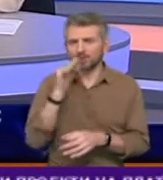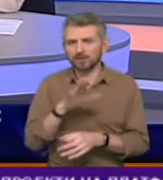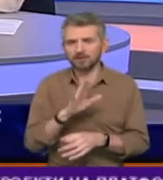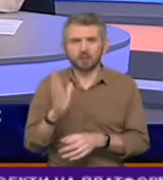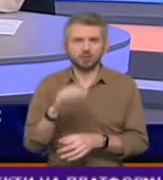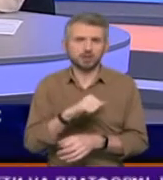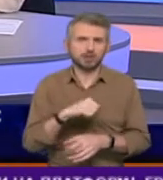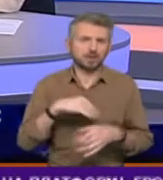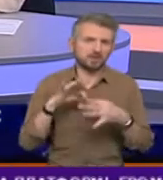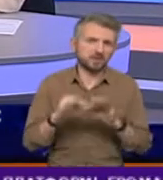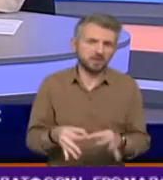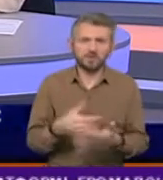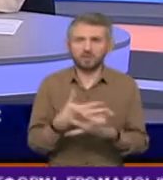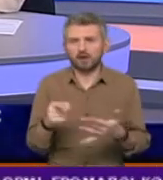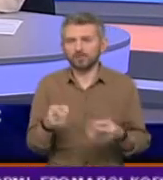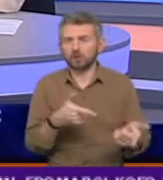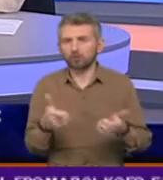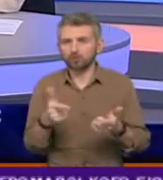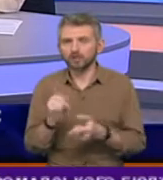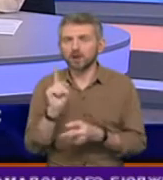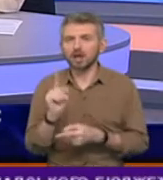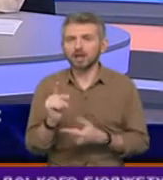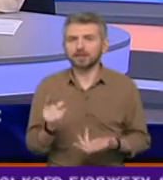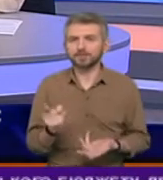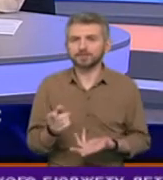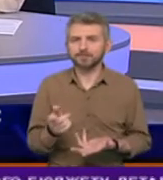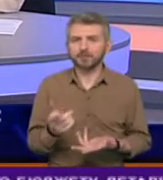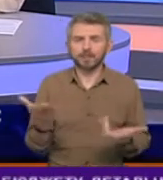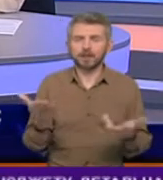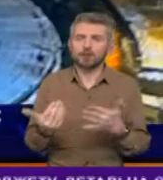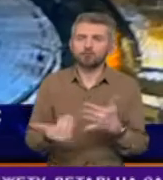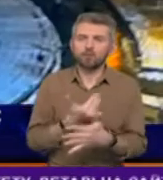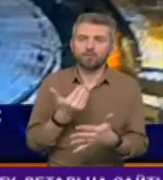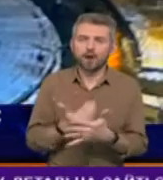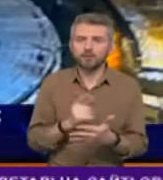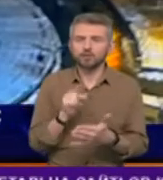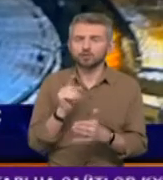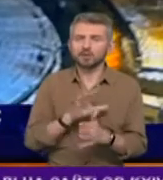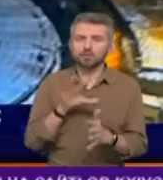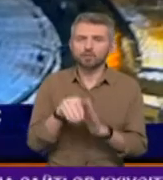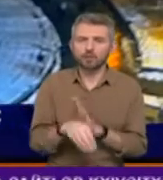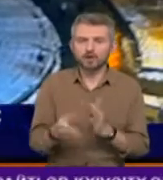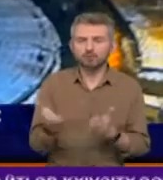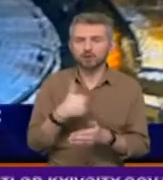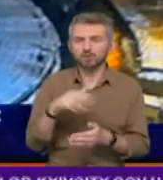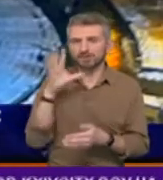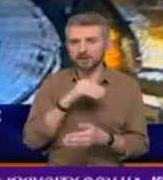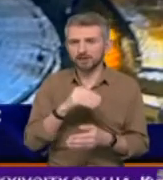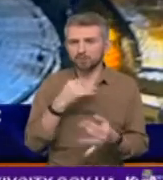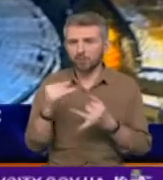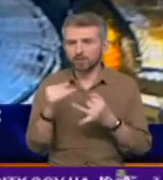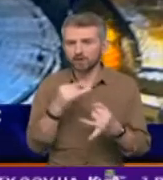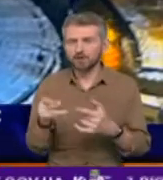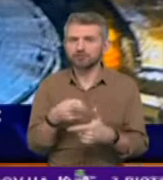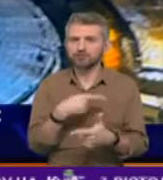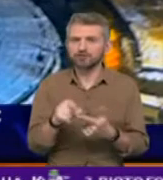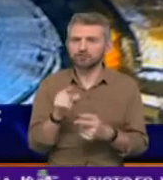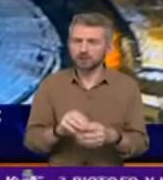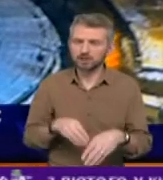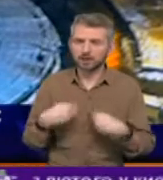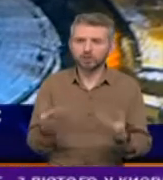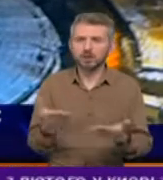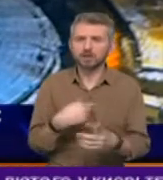вже почалася реєстрація для громадського спостереження. Якщо ви хочете підтримати чесність і прозорість, будь ласка, реєструйтеся, приходьте до нас. Ти